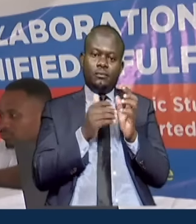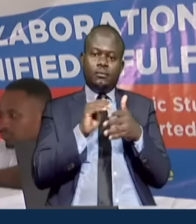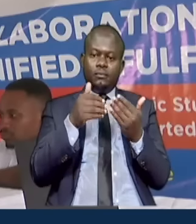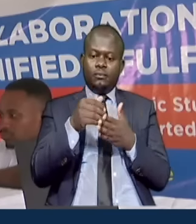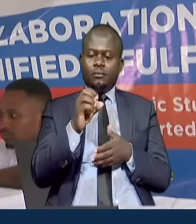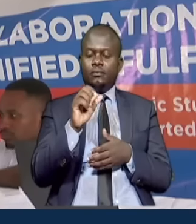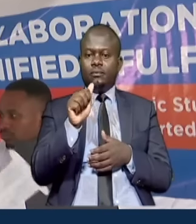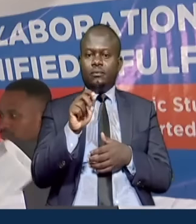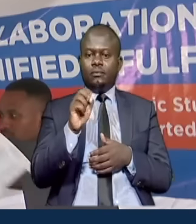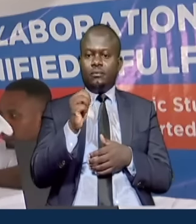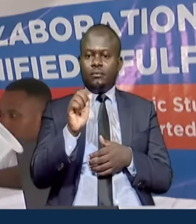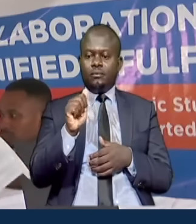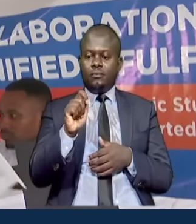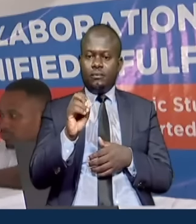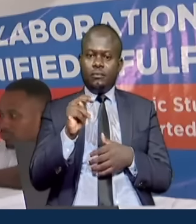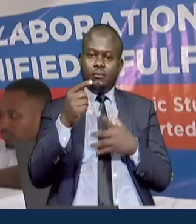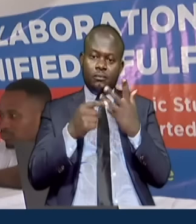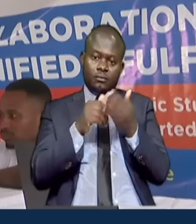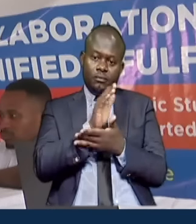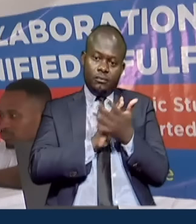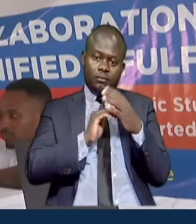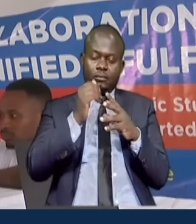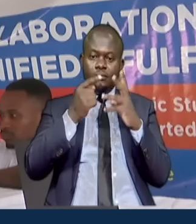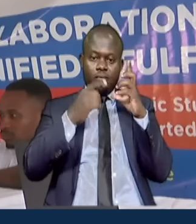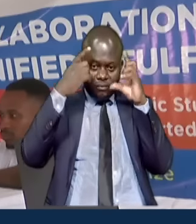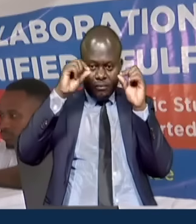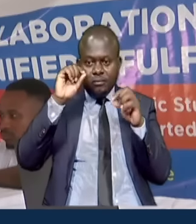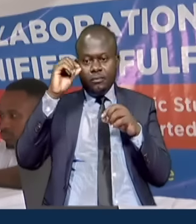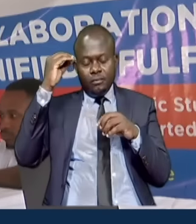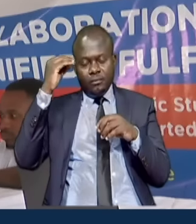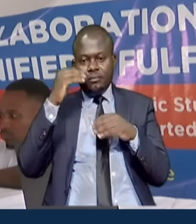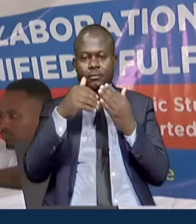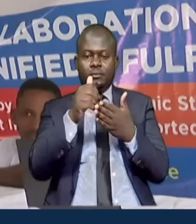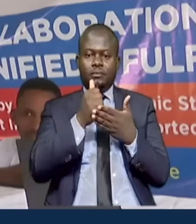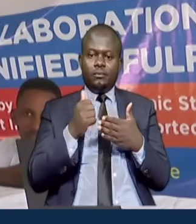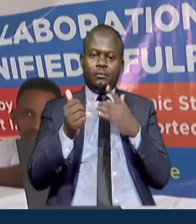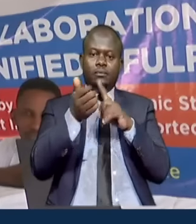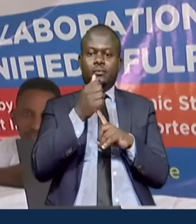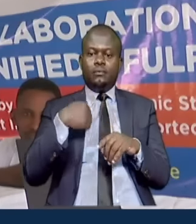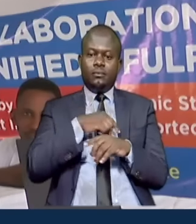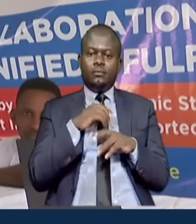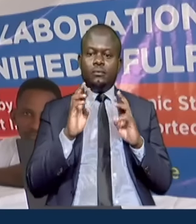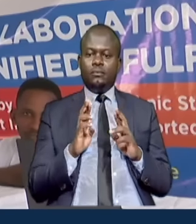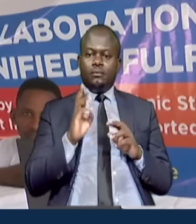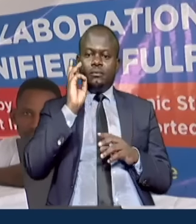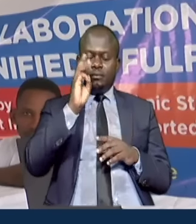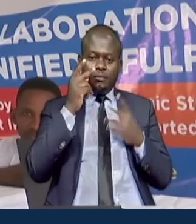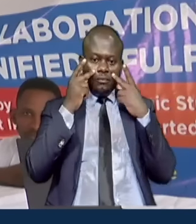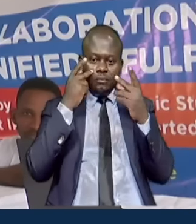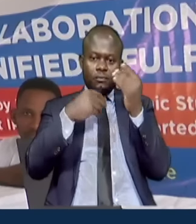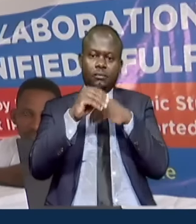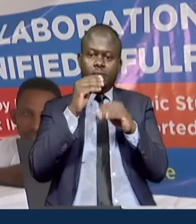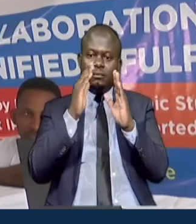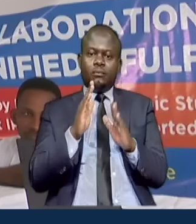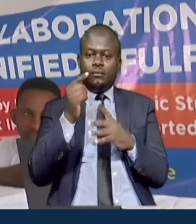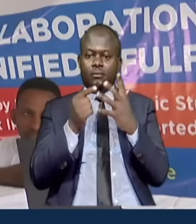automation. Ibi rero ni bimwe mu bintu Mastercard na Rwanda Polytechnics badufashije kugeraho. Turizera neza yuko tuzabona n'isoko